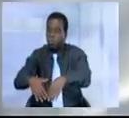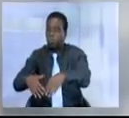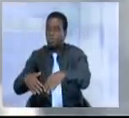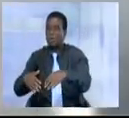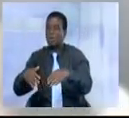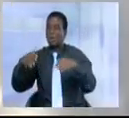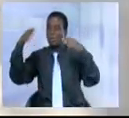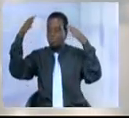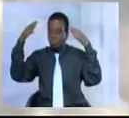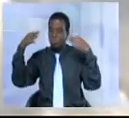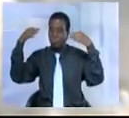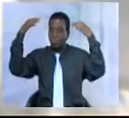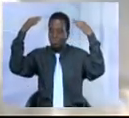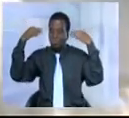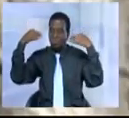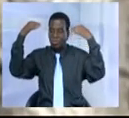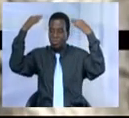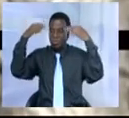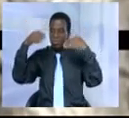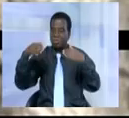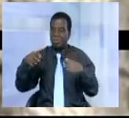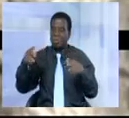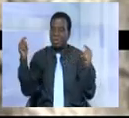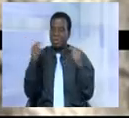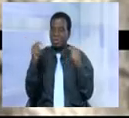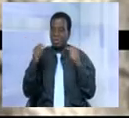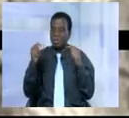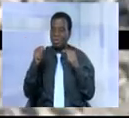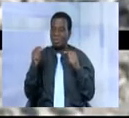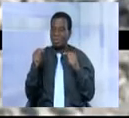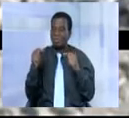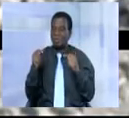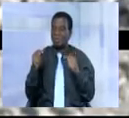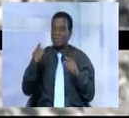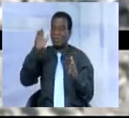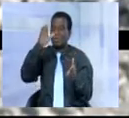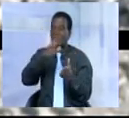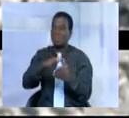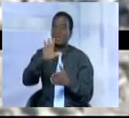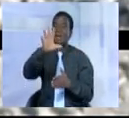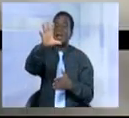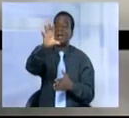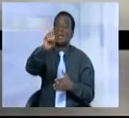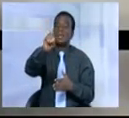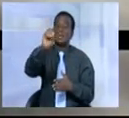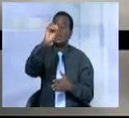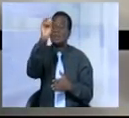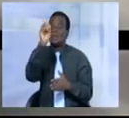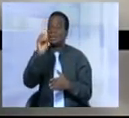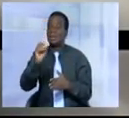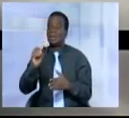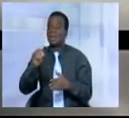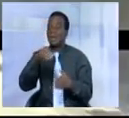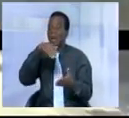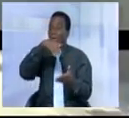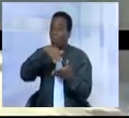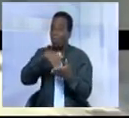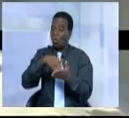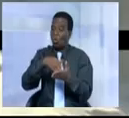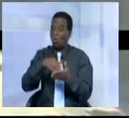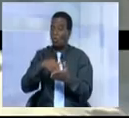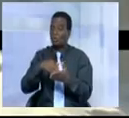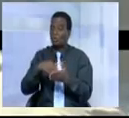du continent américain. Les températures ressenties frôlent les moins 50 degrés. La météo annonce cependant un